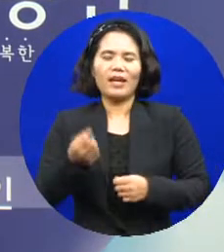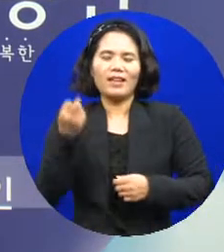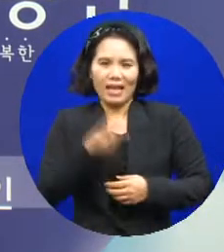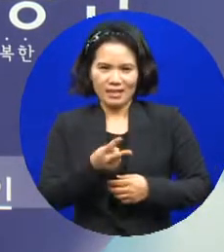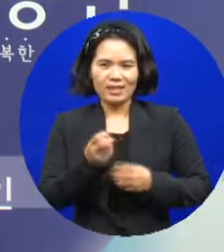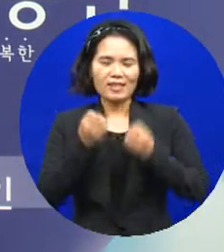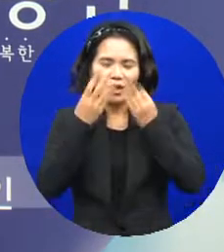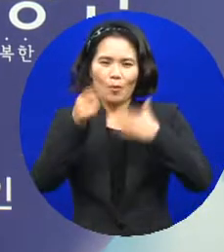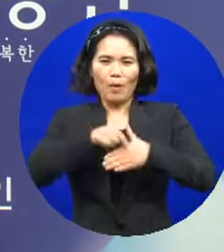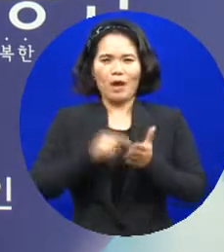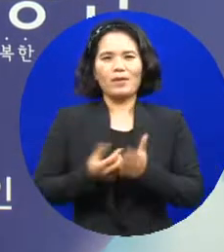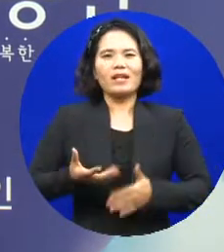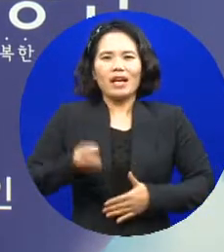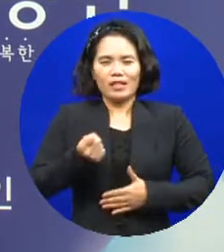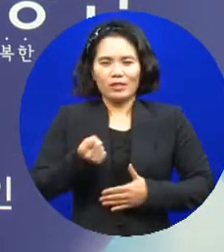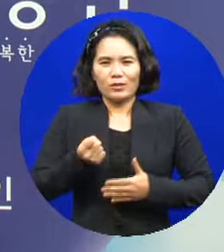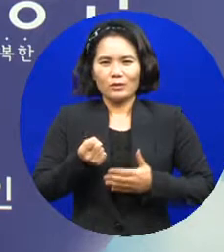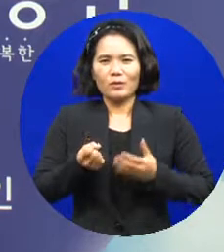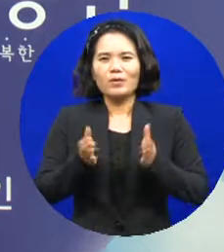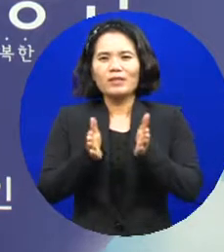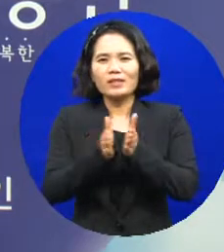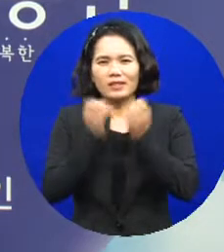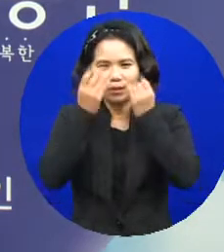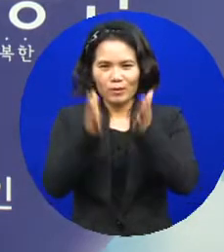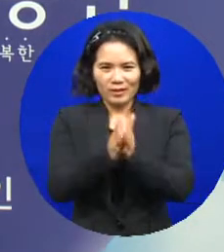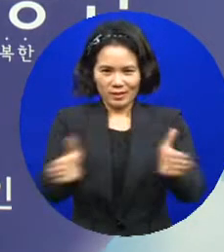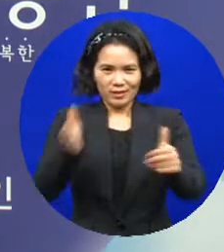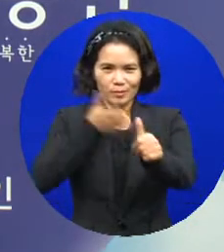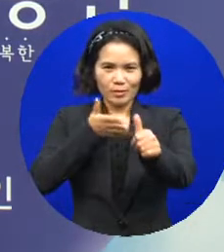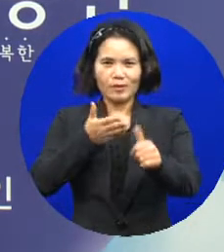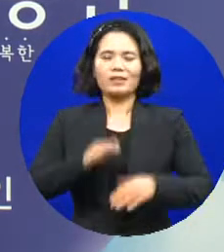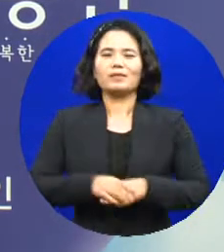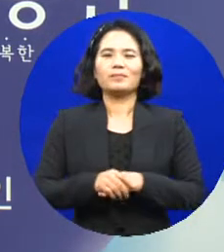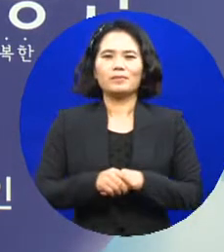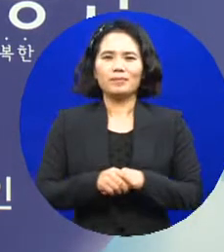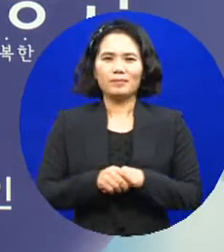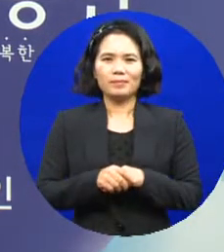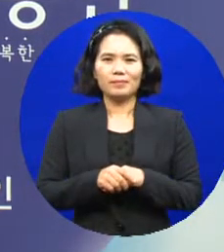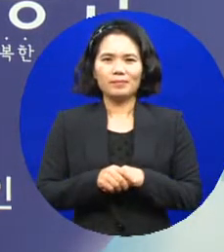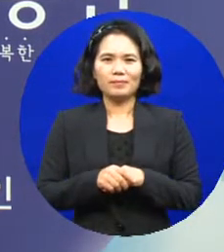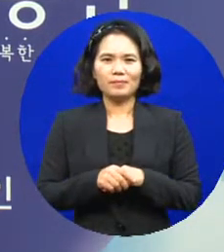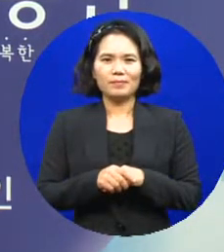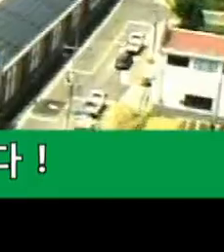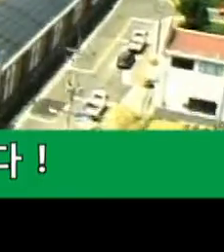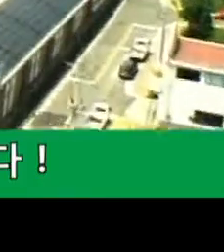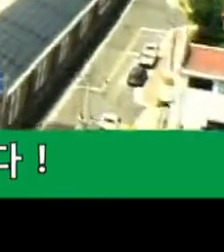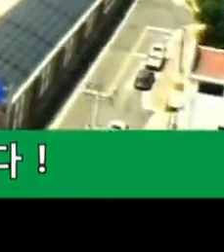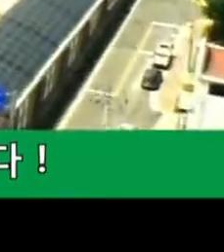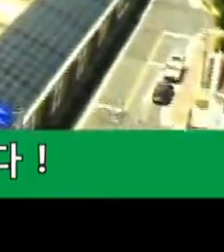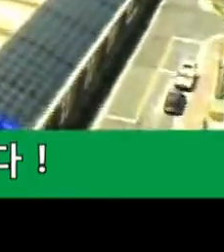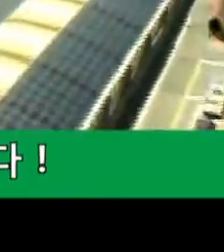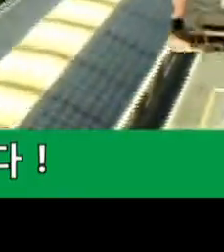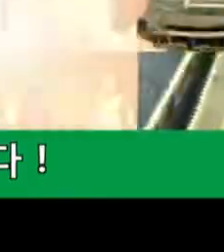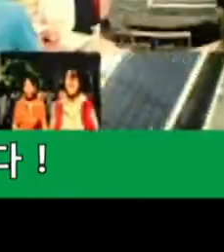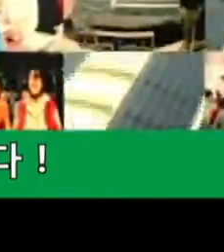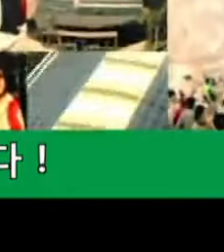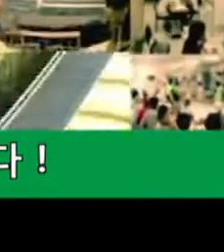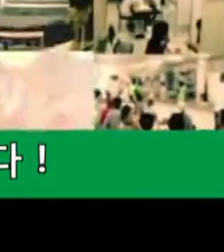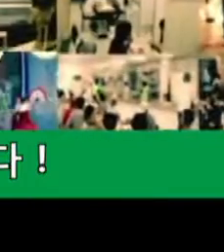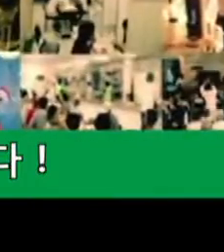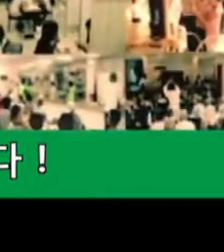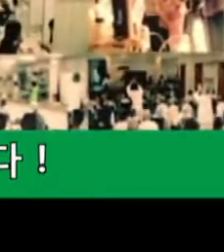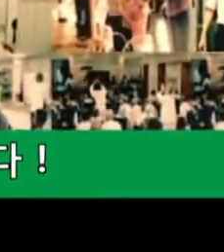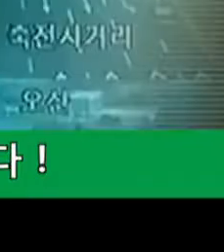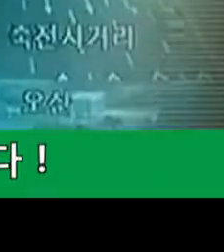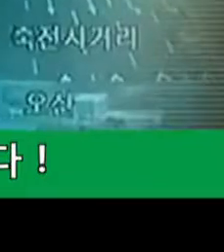신발끈 단단히 고쳐 묶고 힘차게 출발하시길 바랍니다. 먼저 주요 뉴스 함께 보시죠. 시가 재정 안정화와